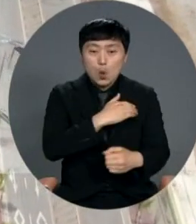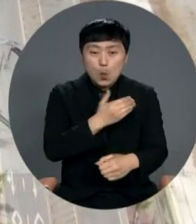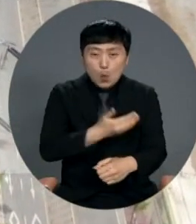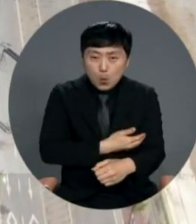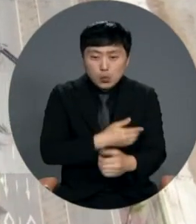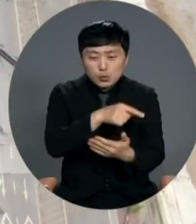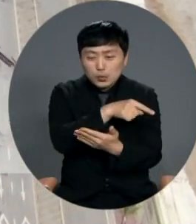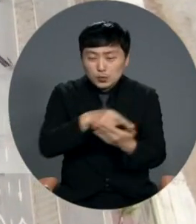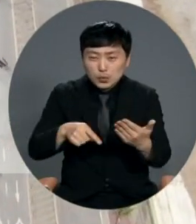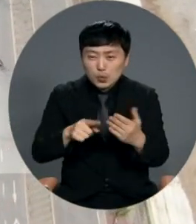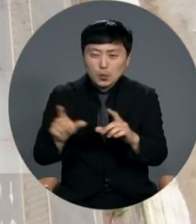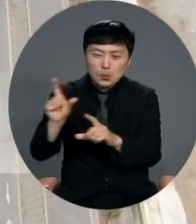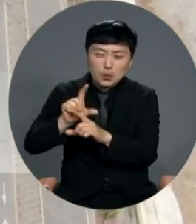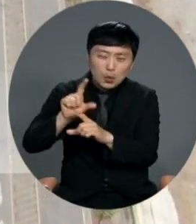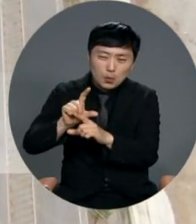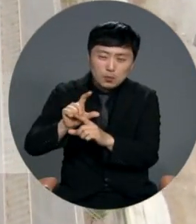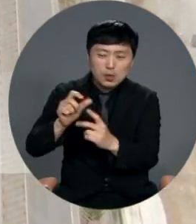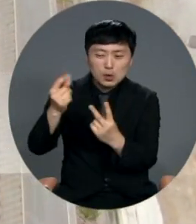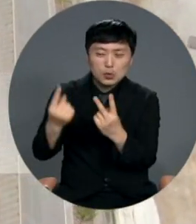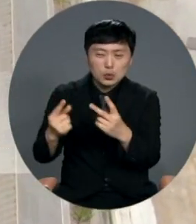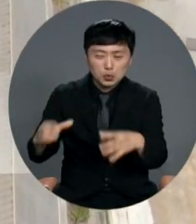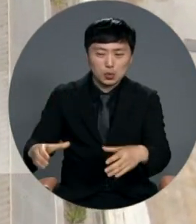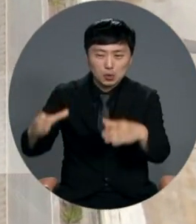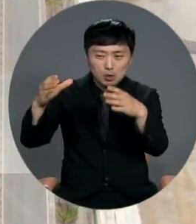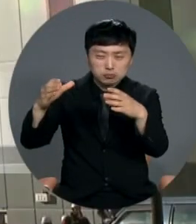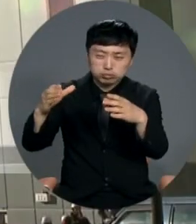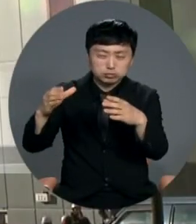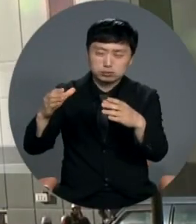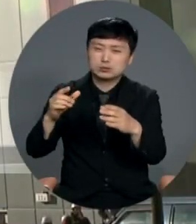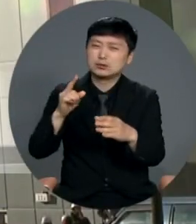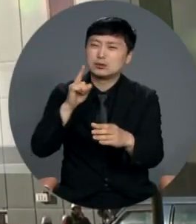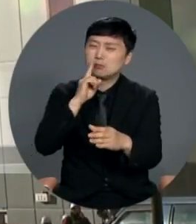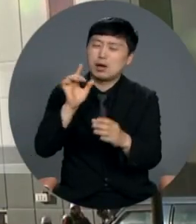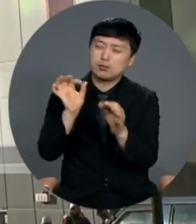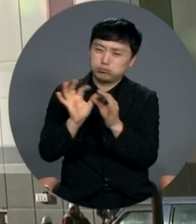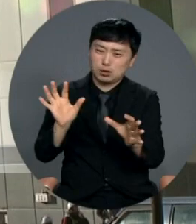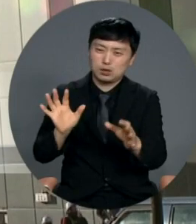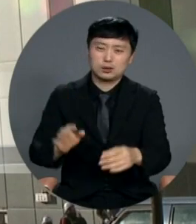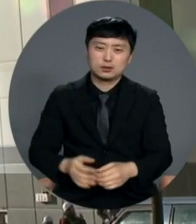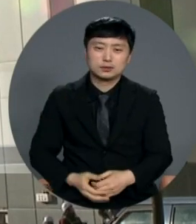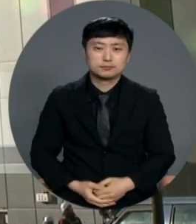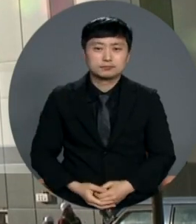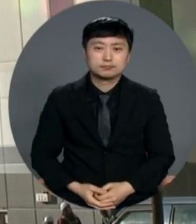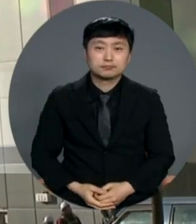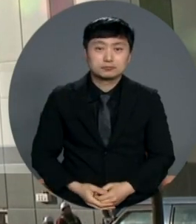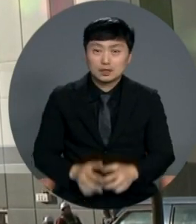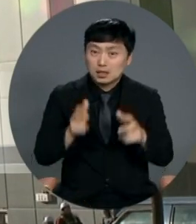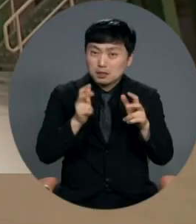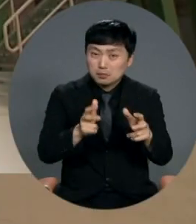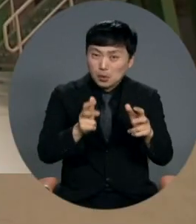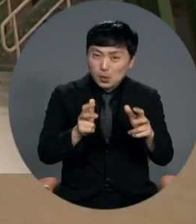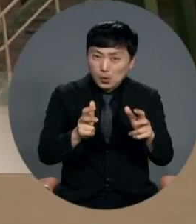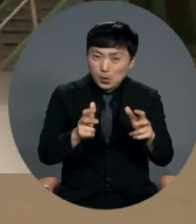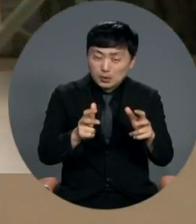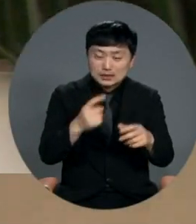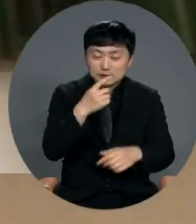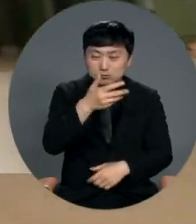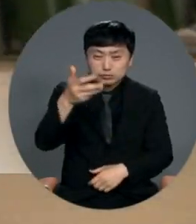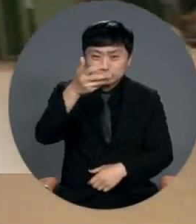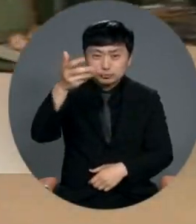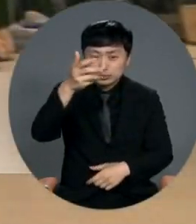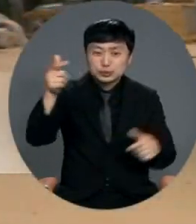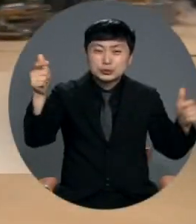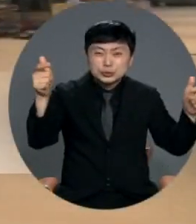상황에서의 추가 증설은 더는 명분이 없다 이야기입니다 또 LNG 발전 자체가 탄소 중립 사회를 지향하는